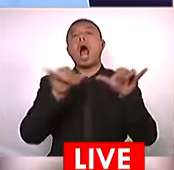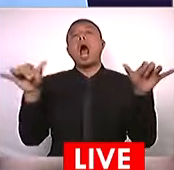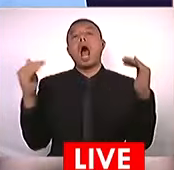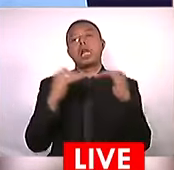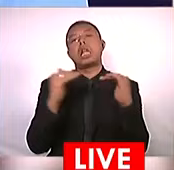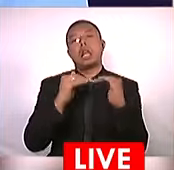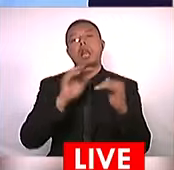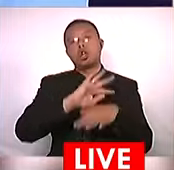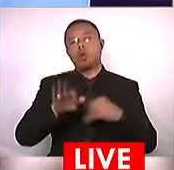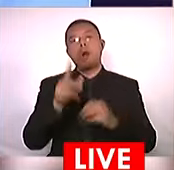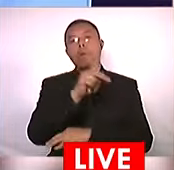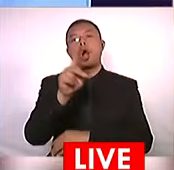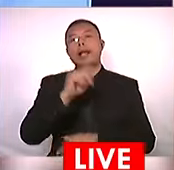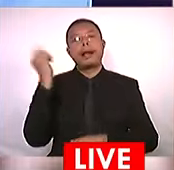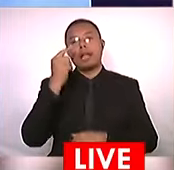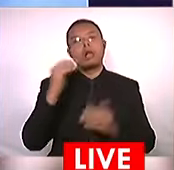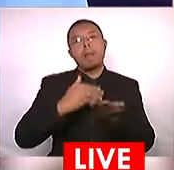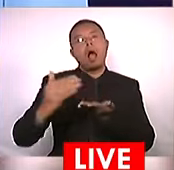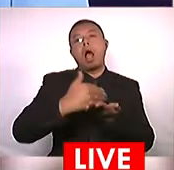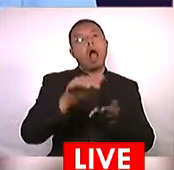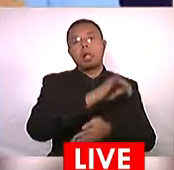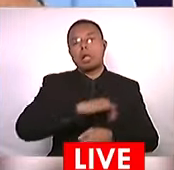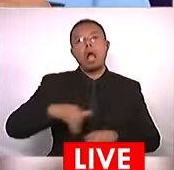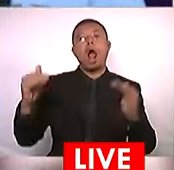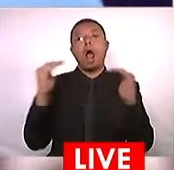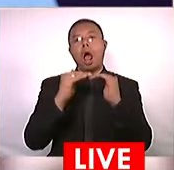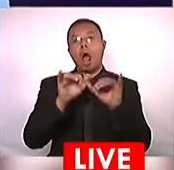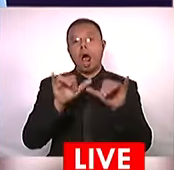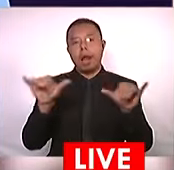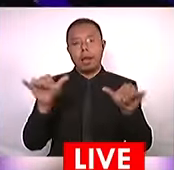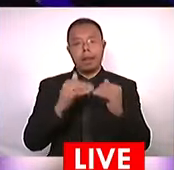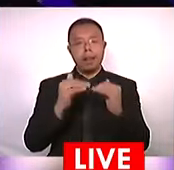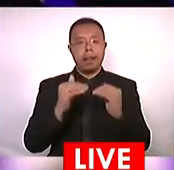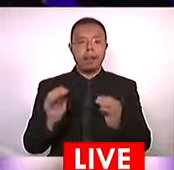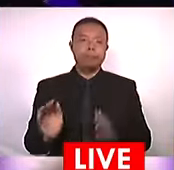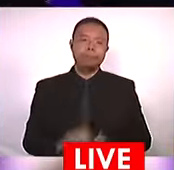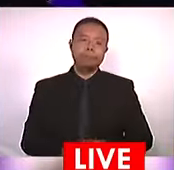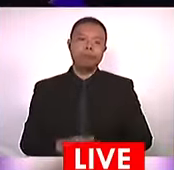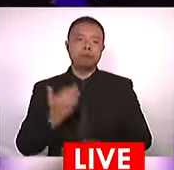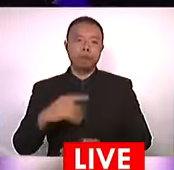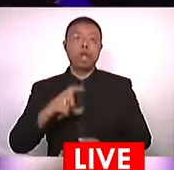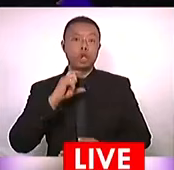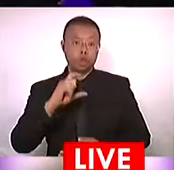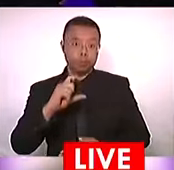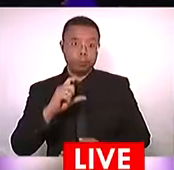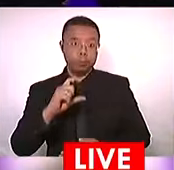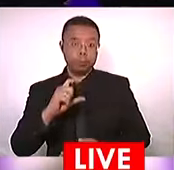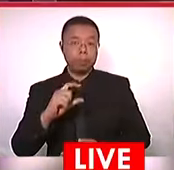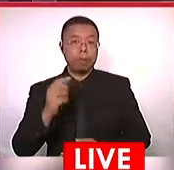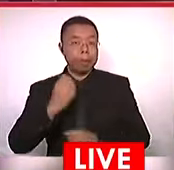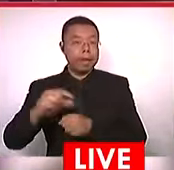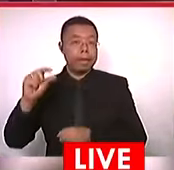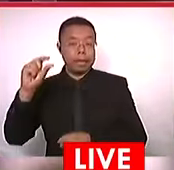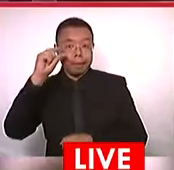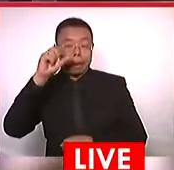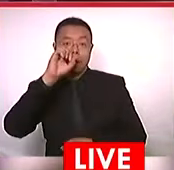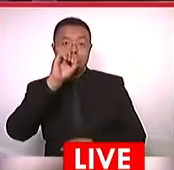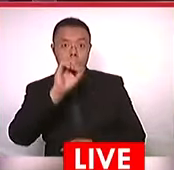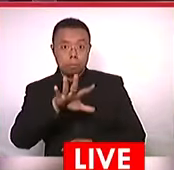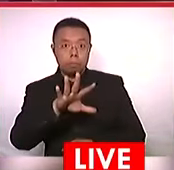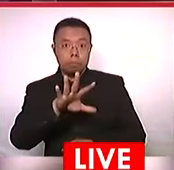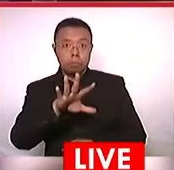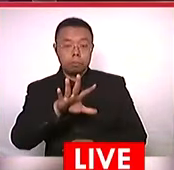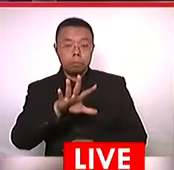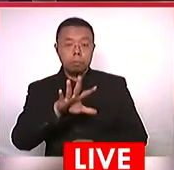adil seluruh proyek-proyek nasional kita cukup cukup silakan pagi untuk